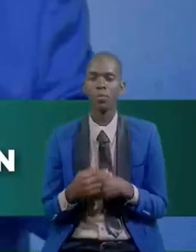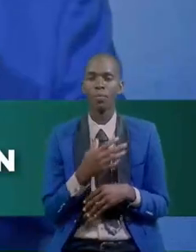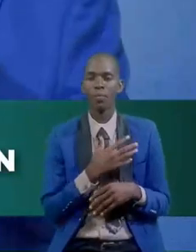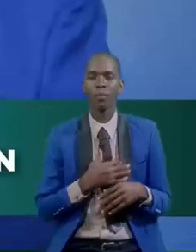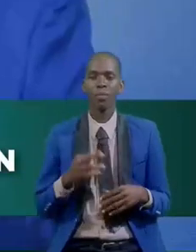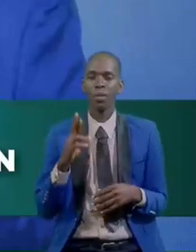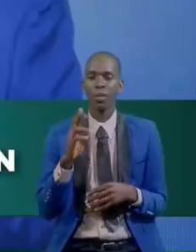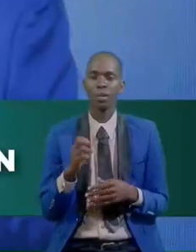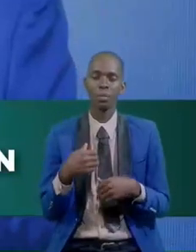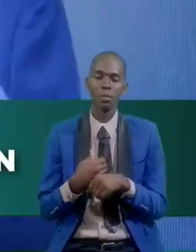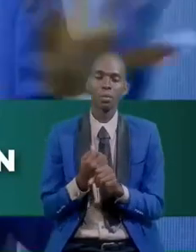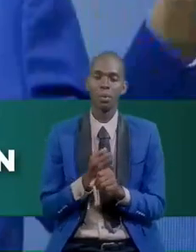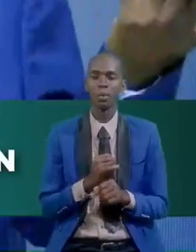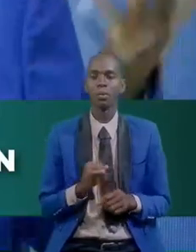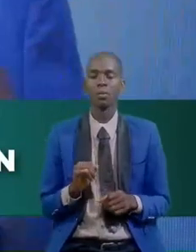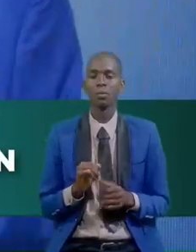est revenue